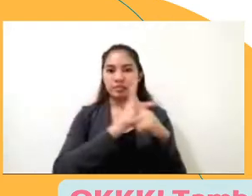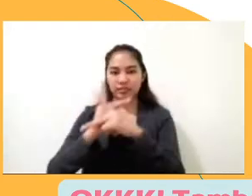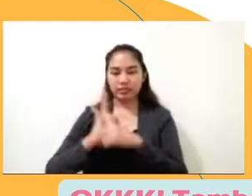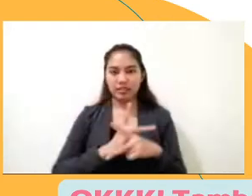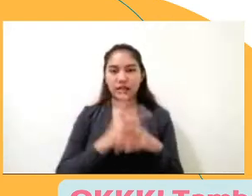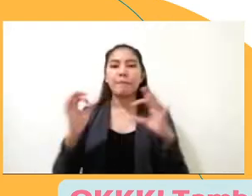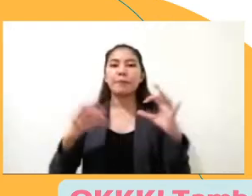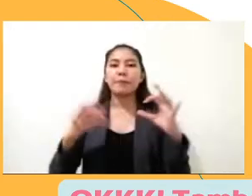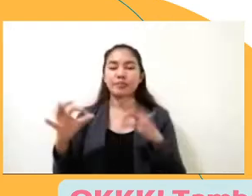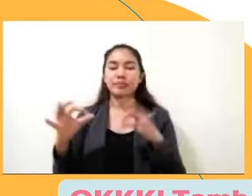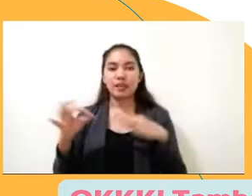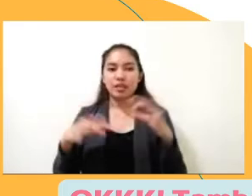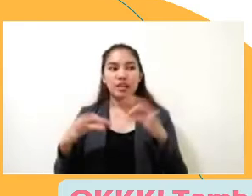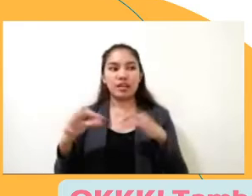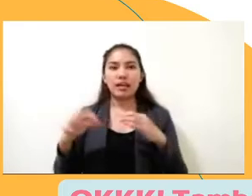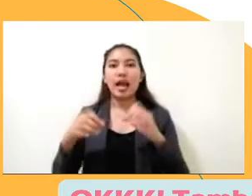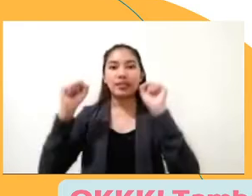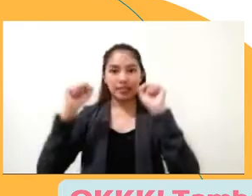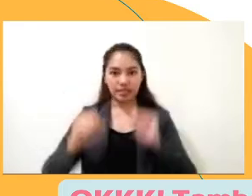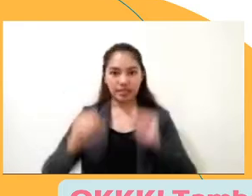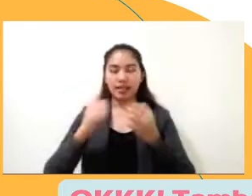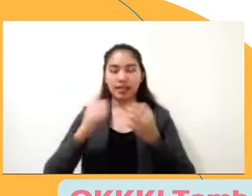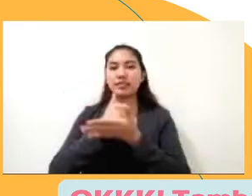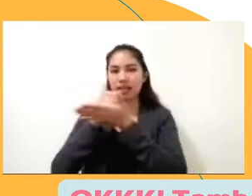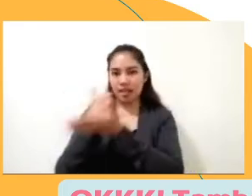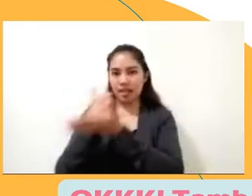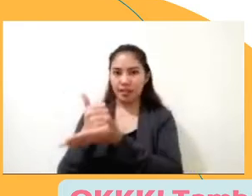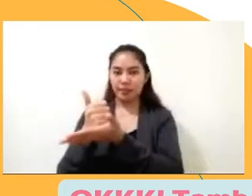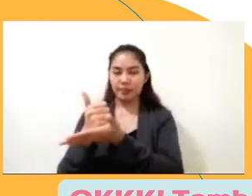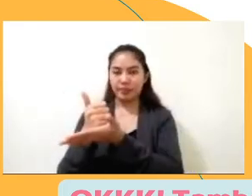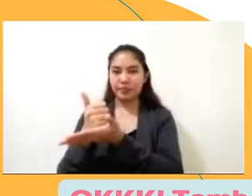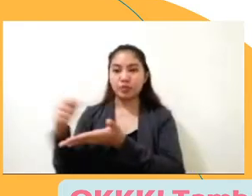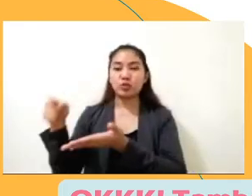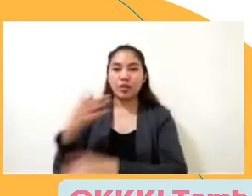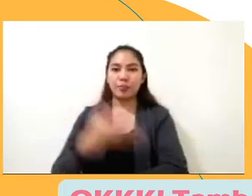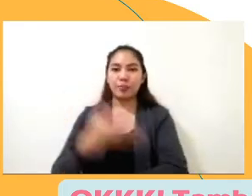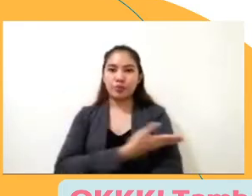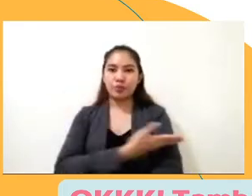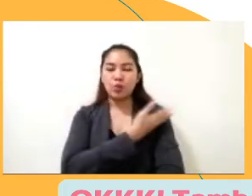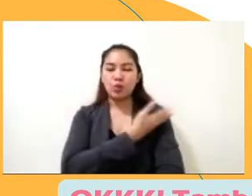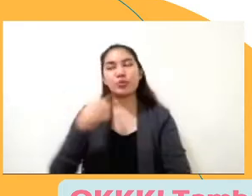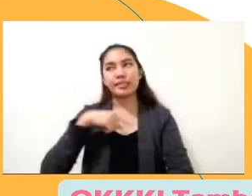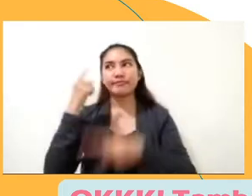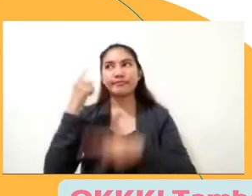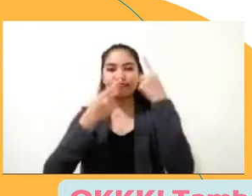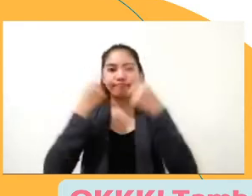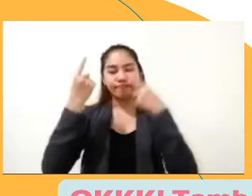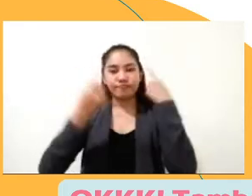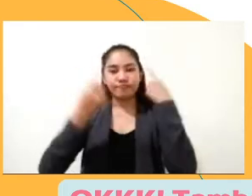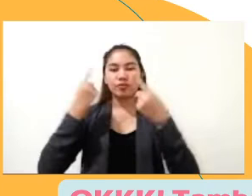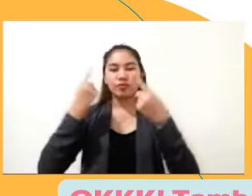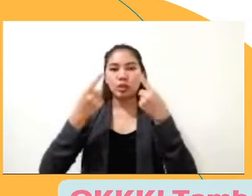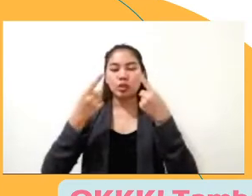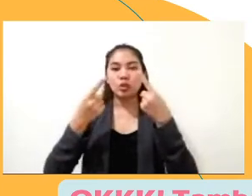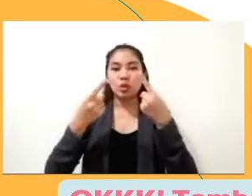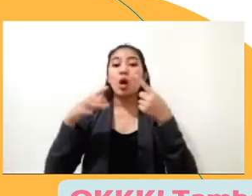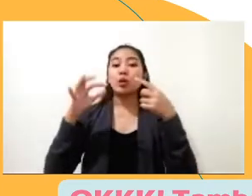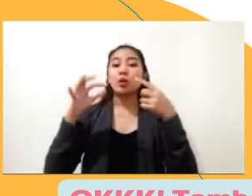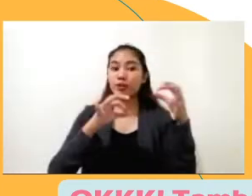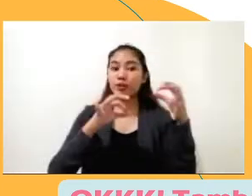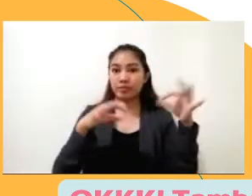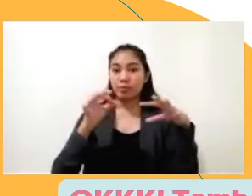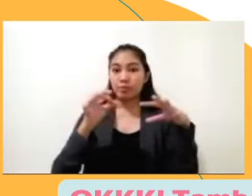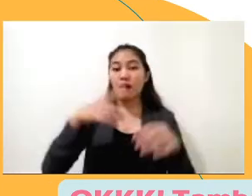mas nakakatulong yung ating criticism dahil inaalala natin na ay itong criticism ito ay